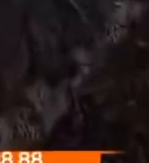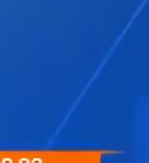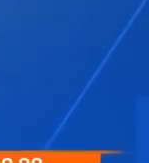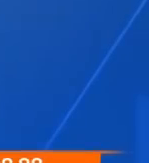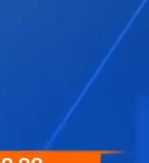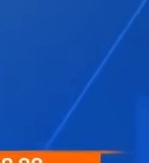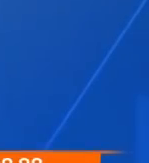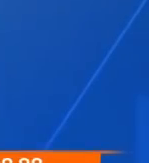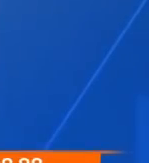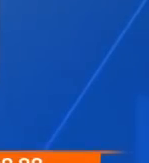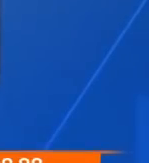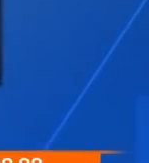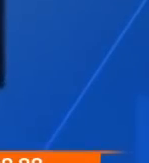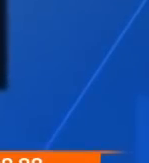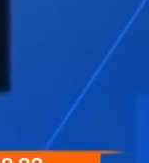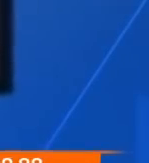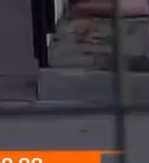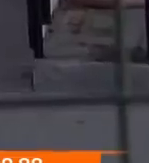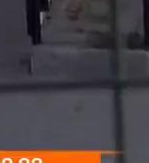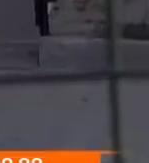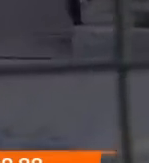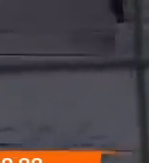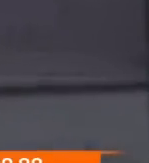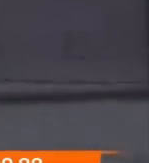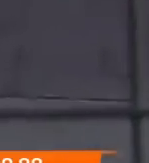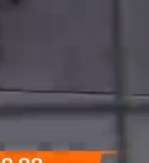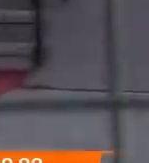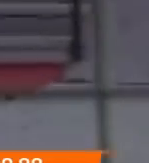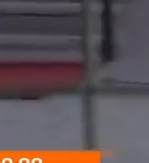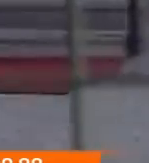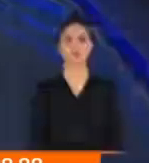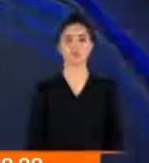isyanı birazdan ATV Ana Haber'de.